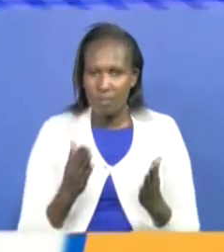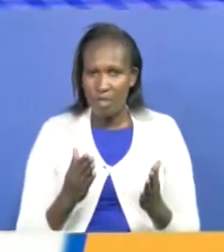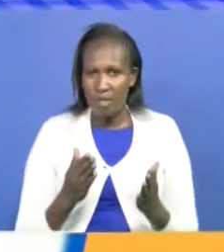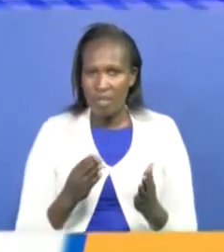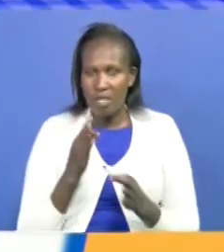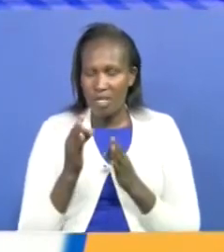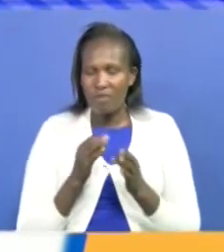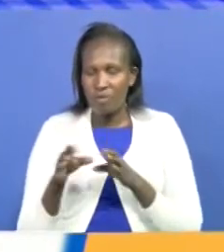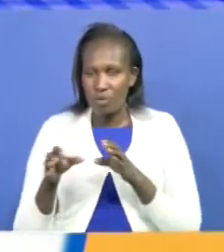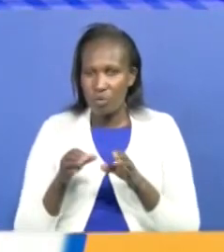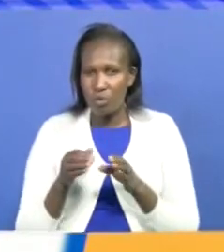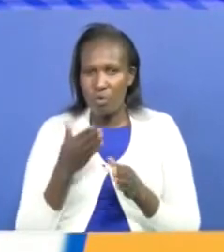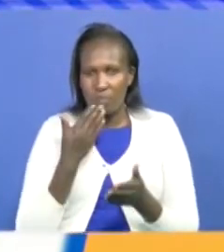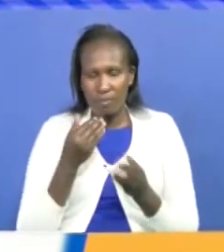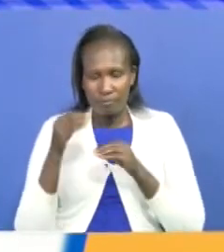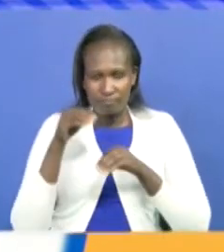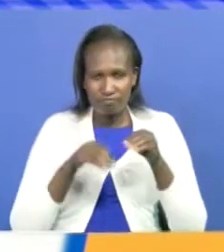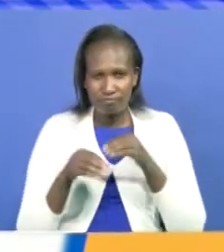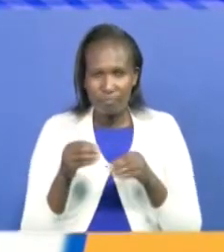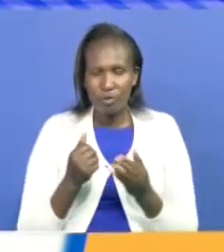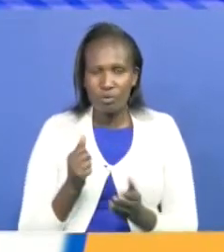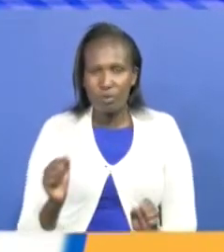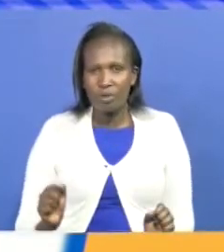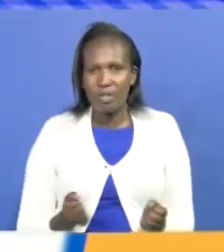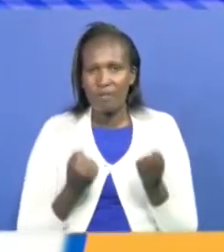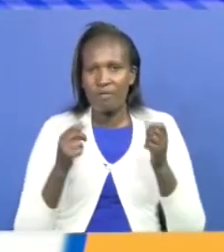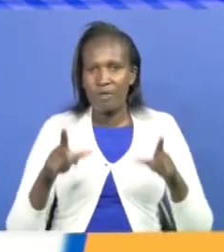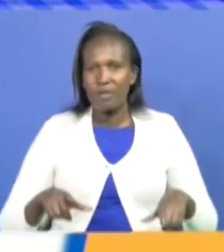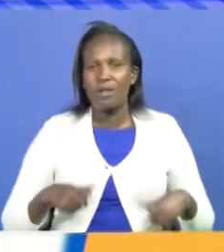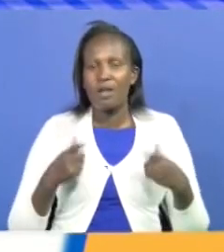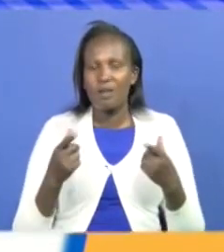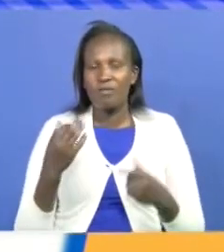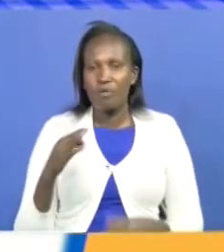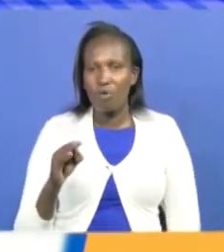utakuwa umechangia katika kuweza kuokoa maisha ya binti huyu.